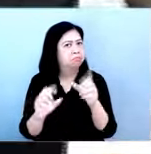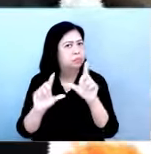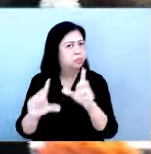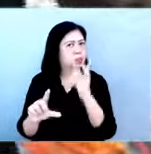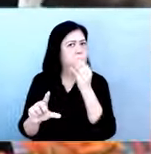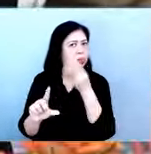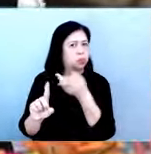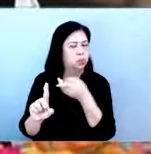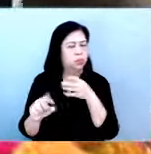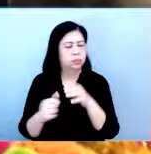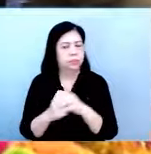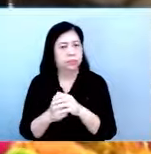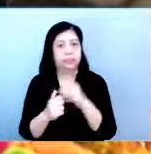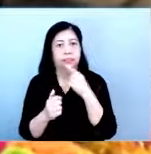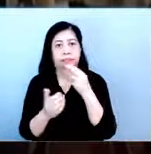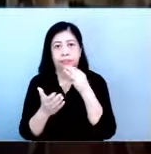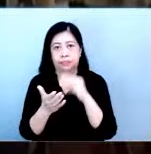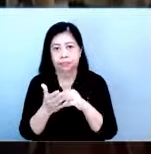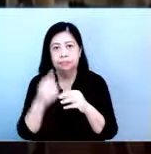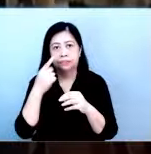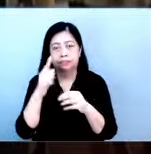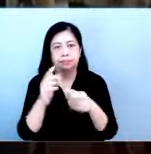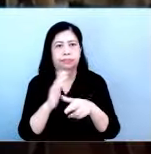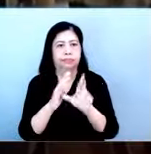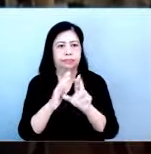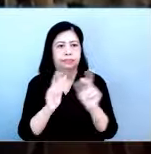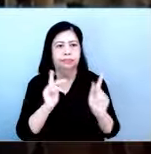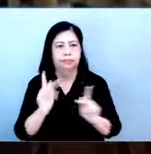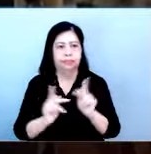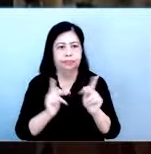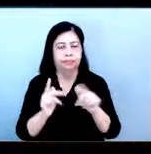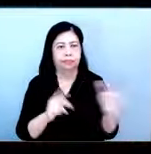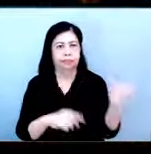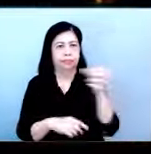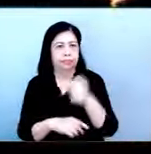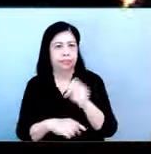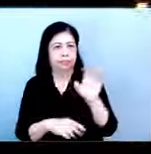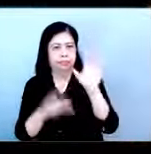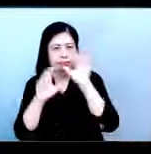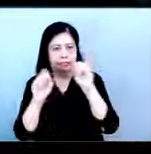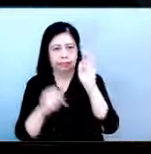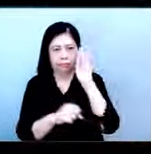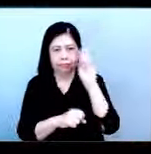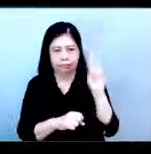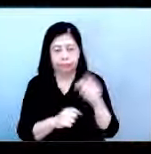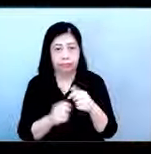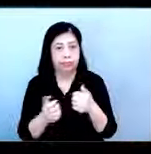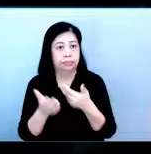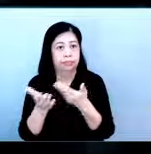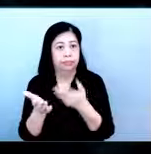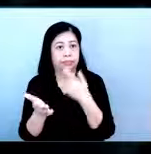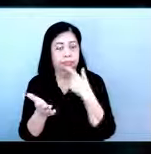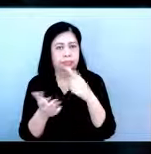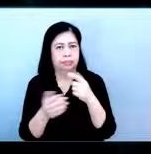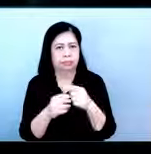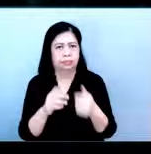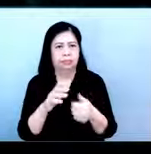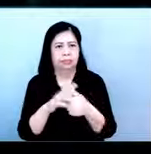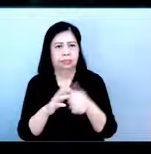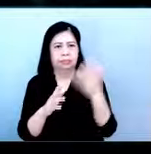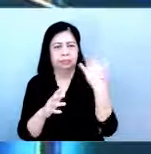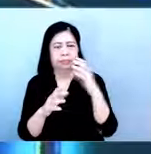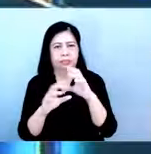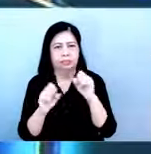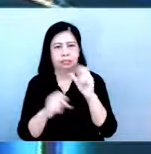Paglilinaw ng Malacanang, ang memo ay para lang sa pagre-review ng performance sa mga appointee ng Pangulo. Inilabas ng memo ilang araw matapos palutangan ni dating Pangulong